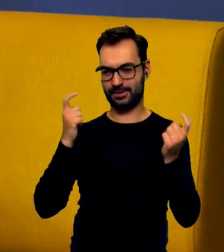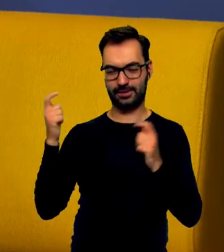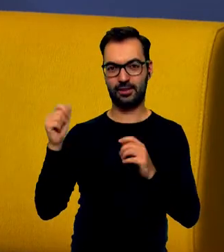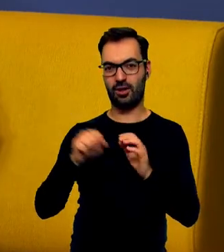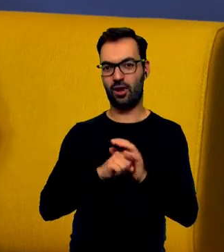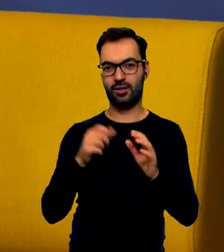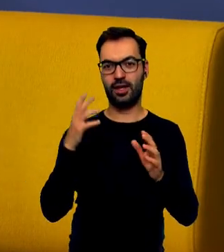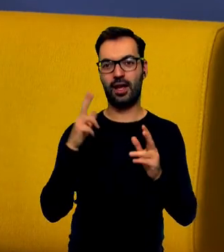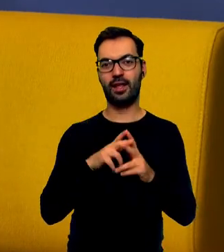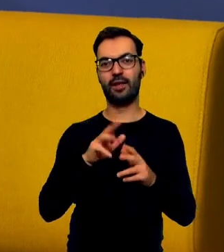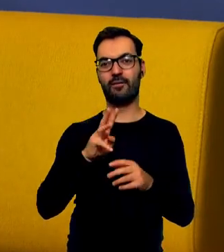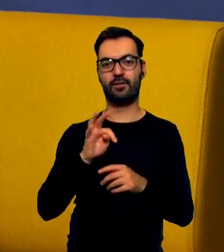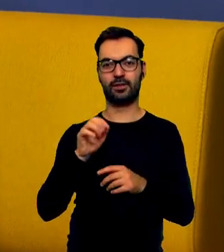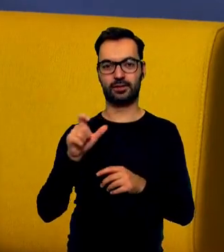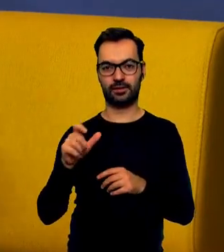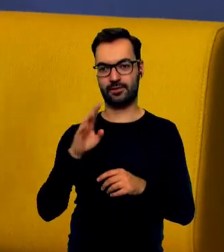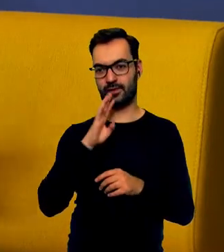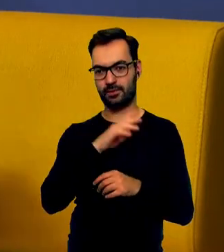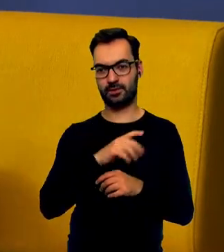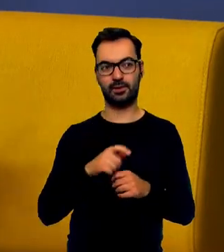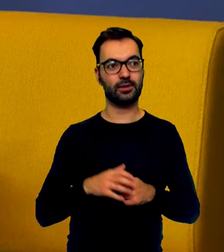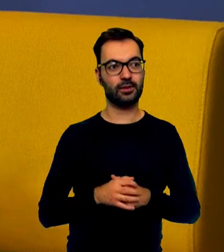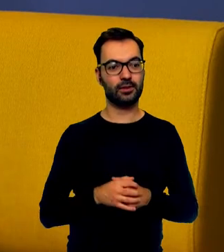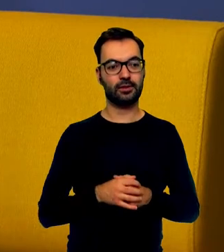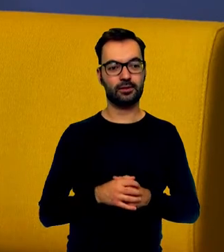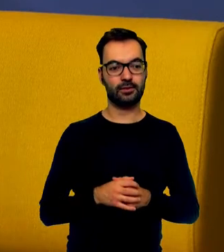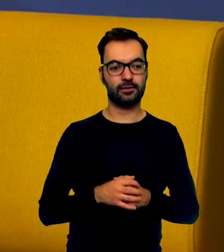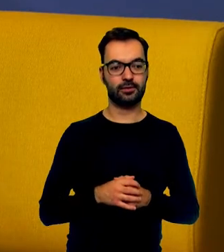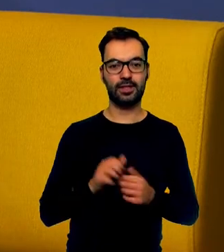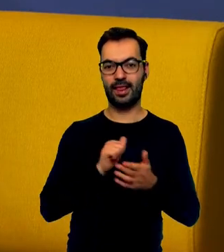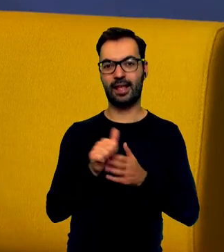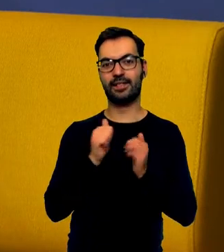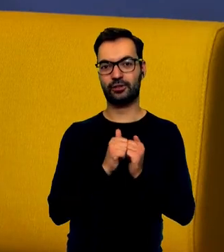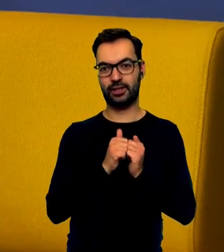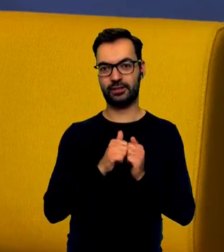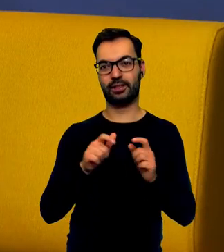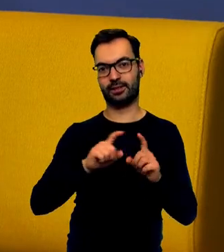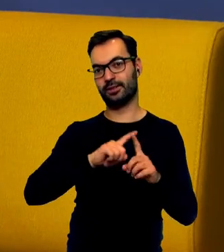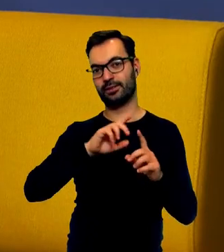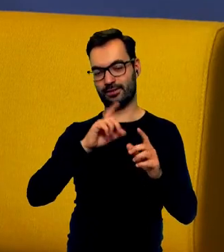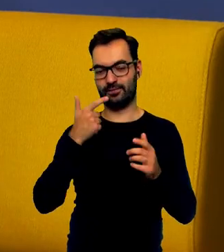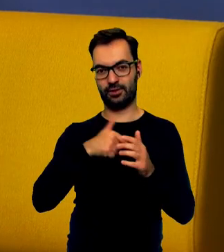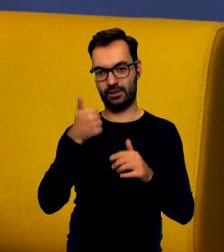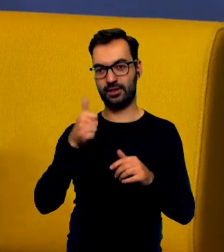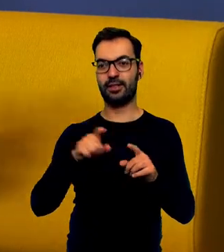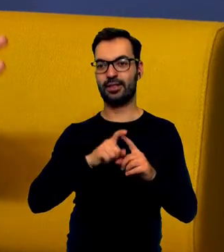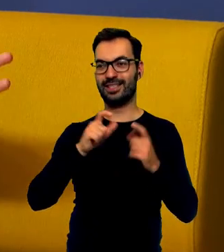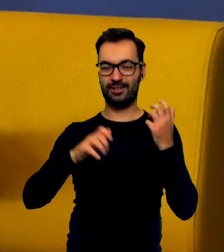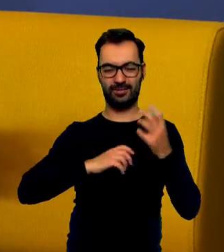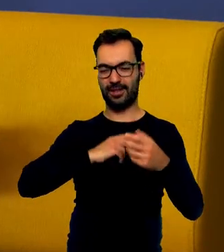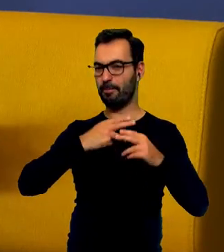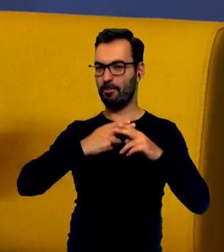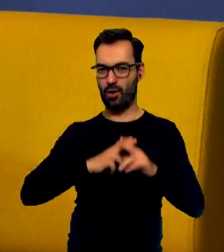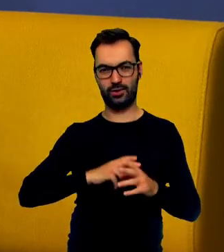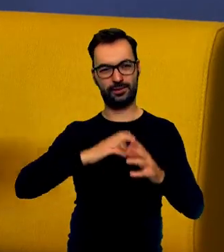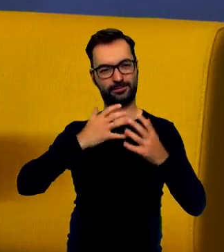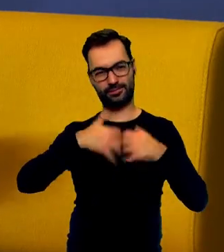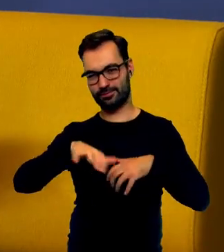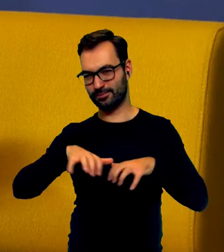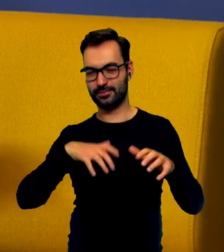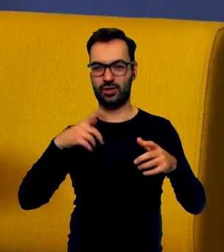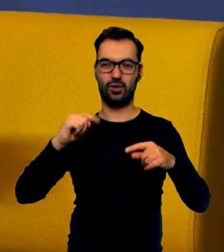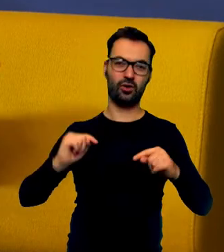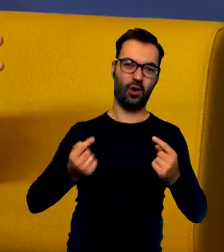więcej od ataków na World Trade Center, i w ogóle ten cały bardzo niepewny, niestabilny, skomplikowany świat, podzielony coraz bardziej, jeszcze